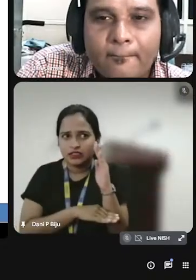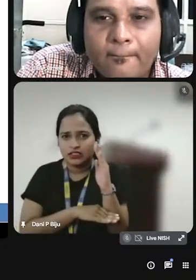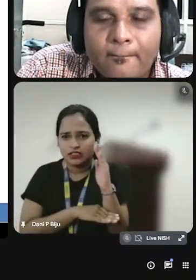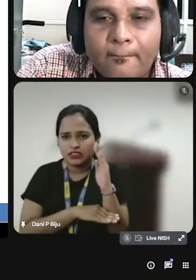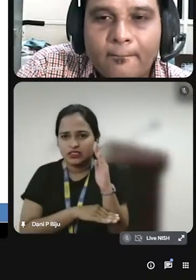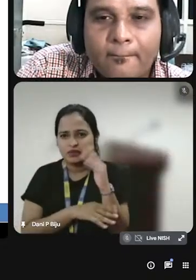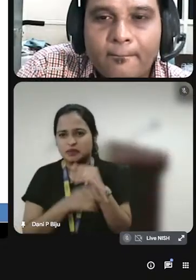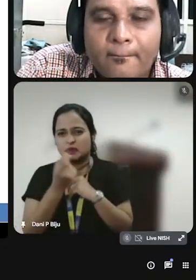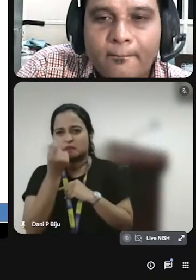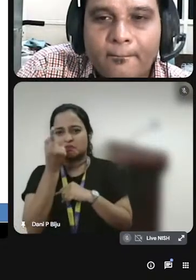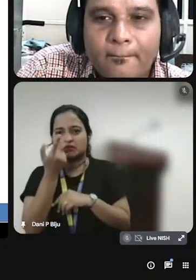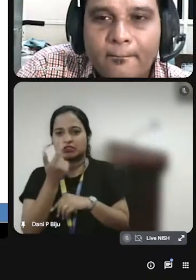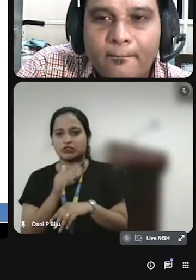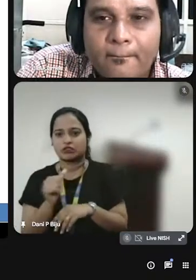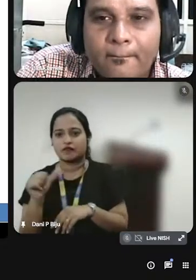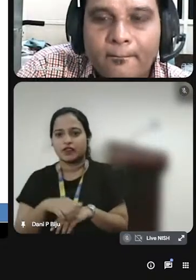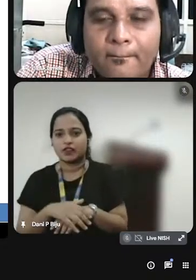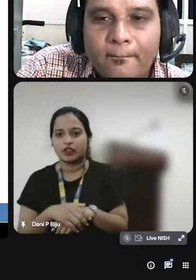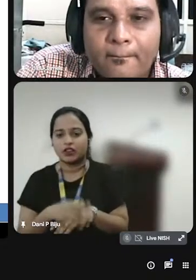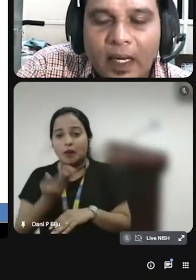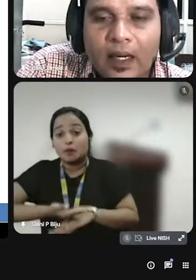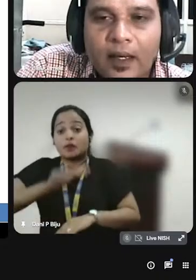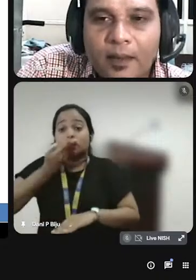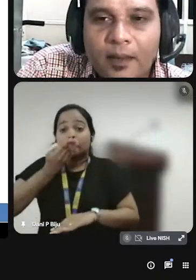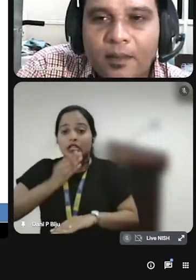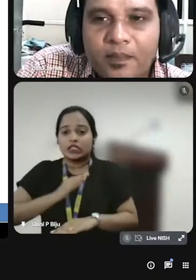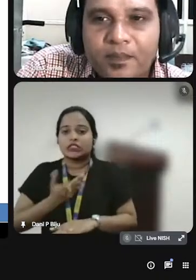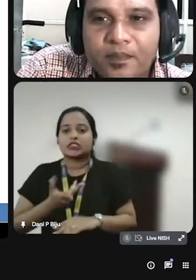മനസ്സിലായില്ല. ബ്രീത്തിങ് എക്സസൈസ്